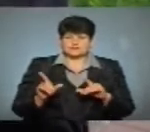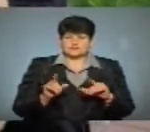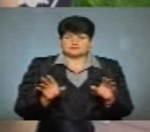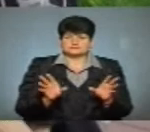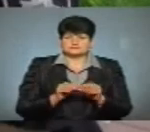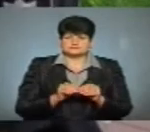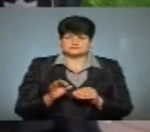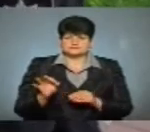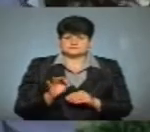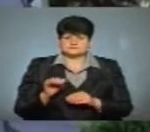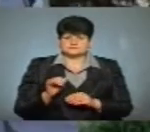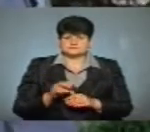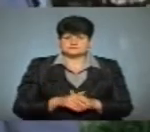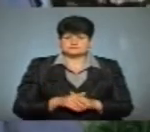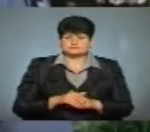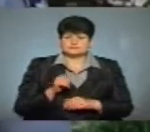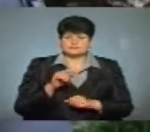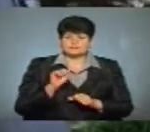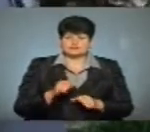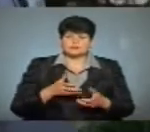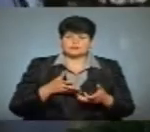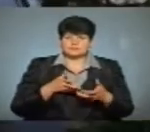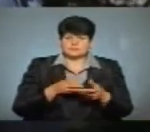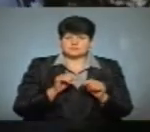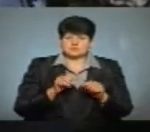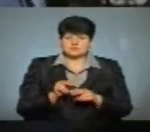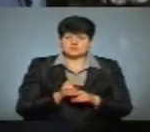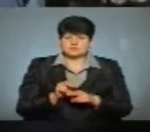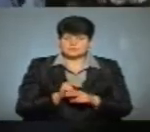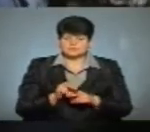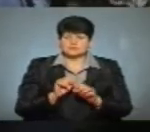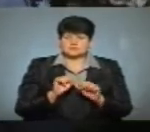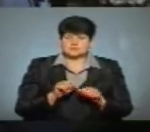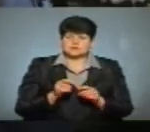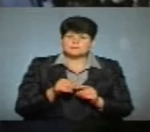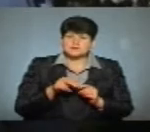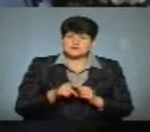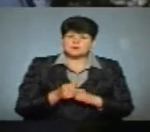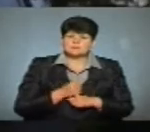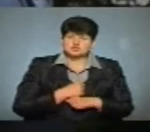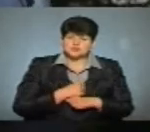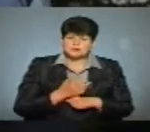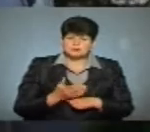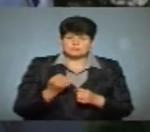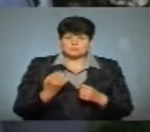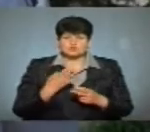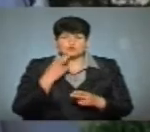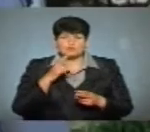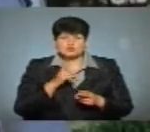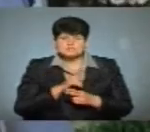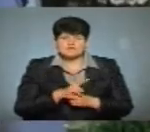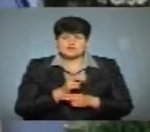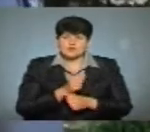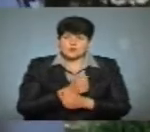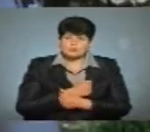дільничими офіцерами. На них можемо вплинути, ми можемо їх перевиховати, ми можемо підійти їх пожаліти, ми можемо просто поцілувати, обійняти, і